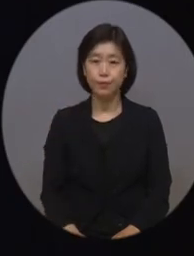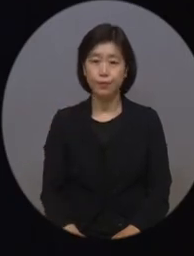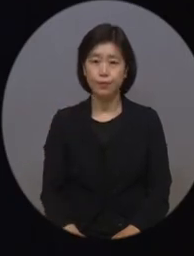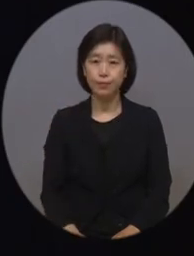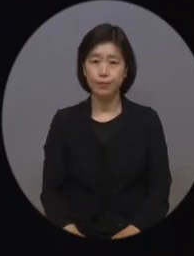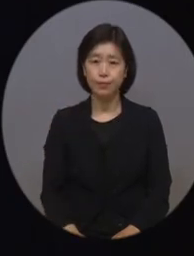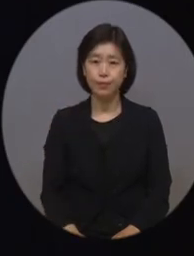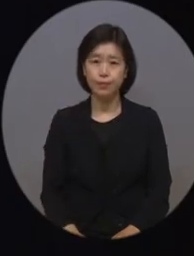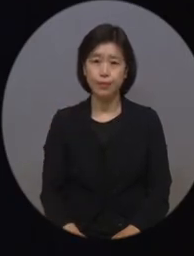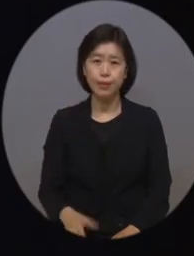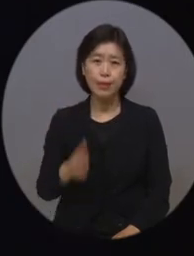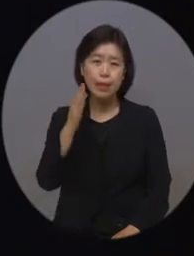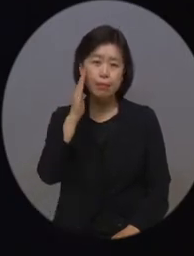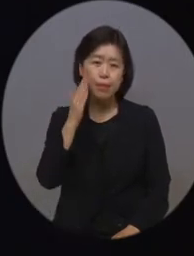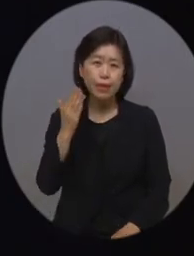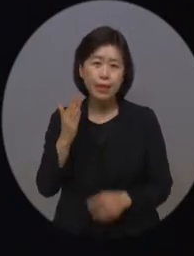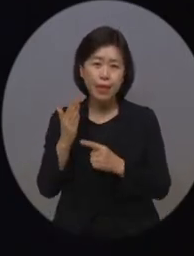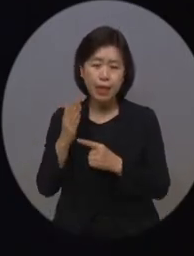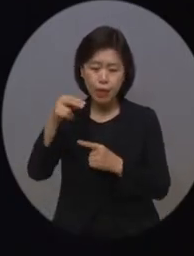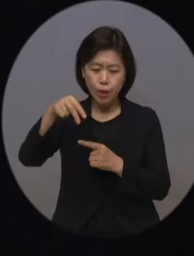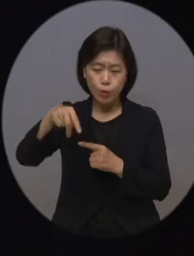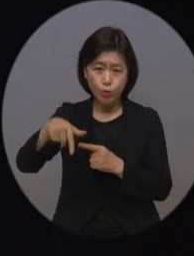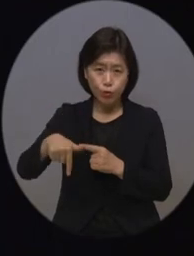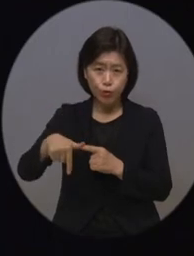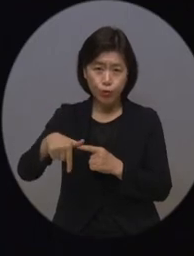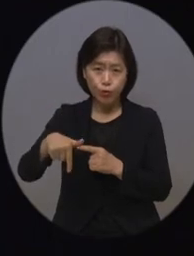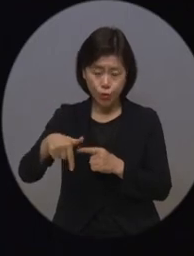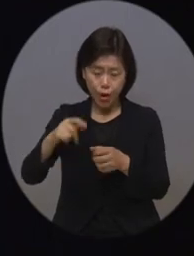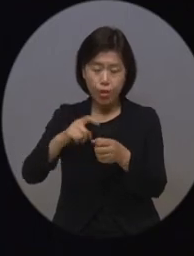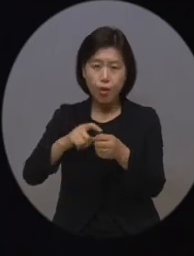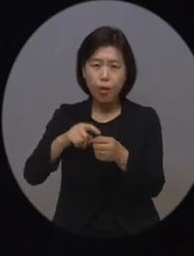이파리가 씹혀나오는 쑥떡을 먹고 있을 때